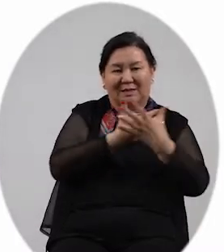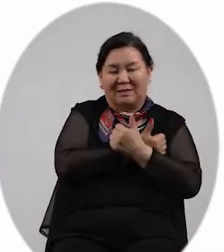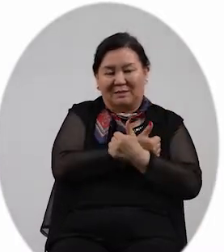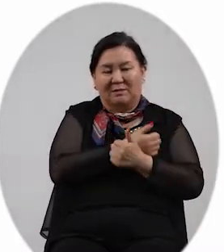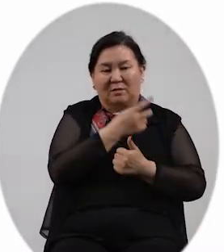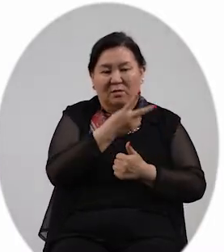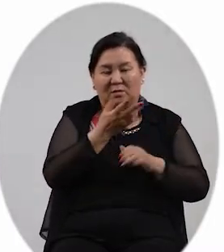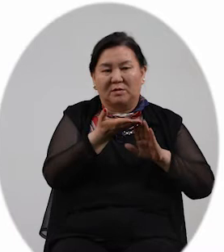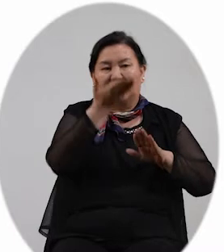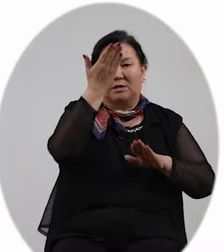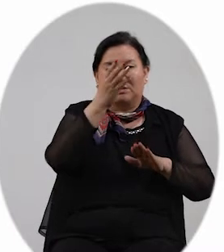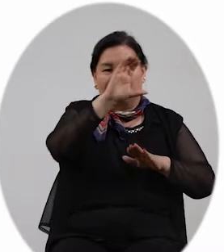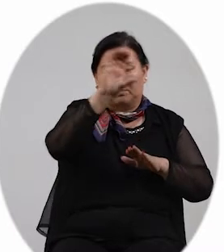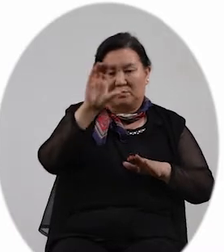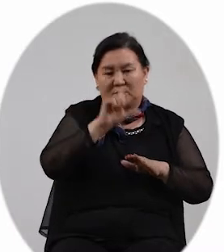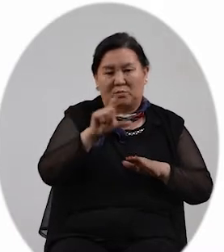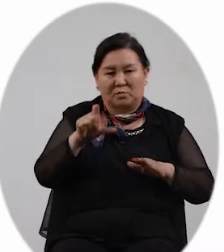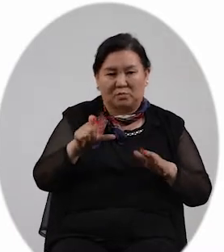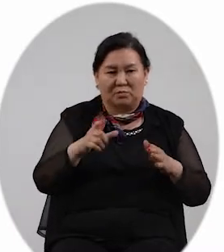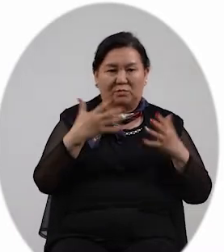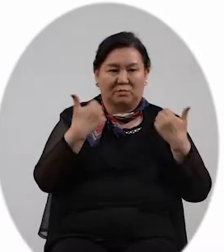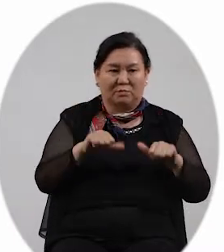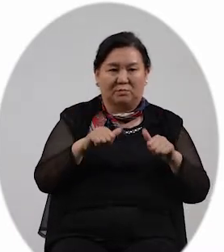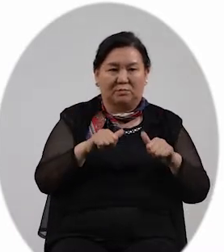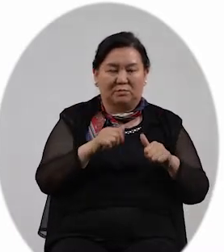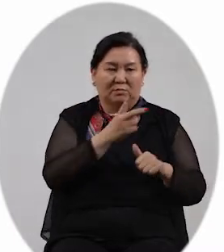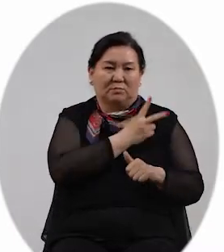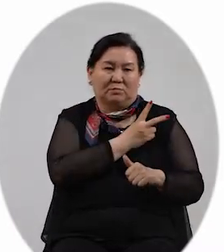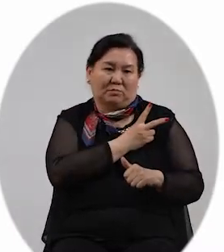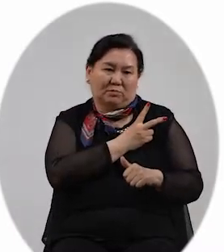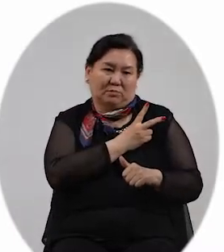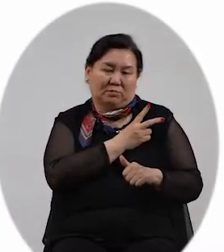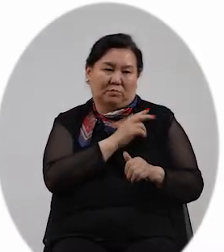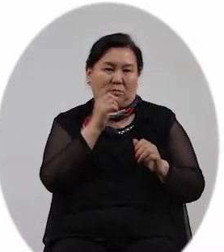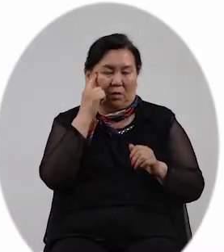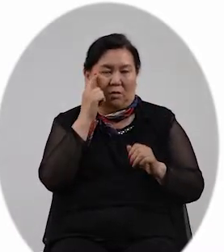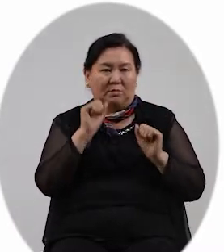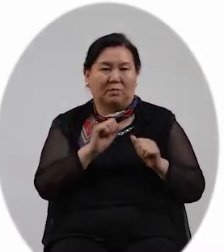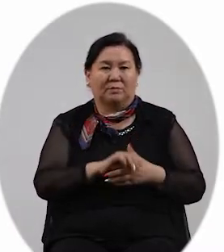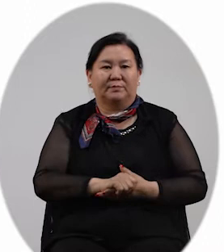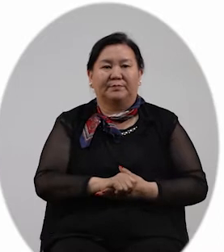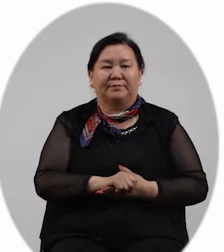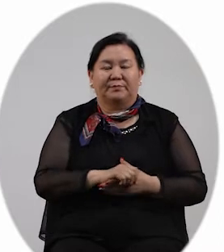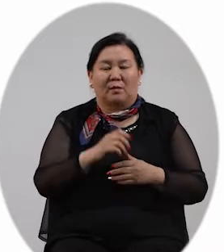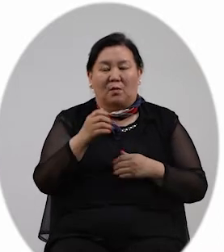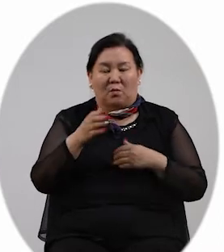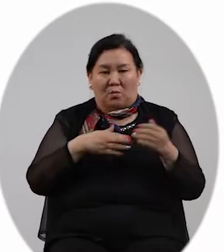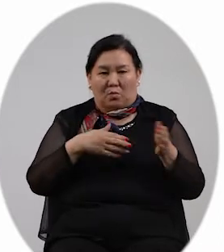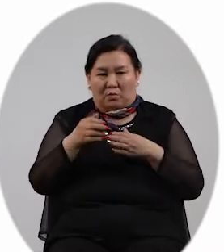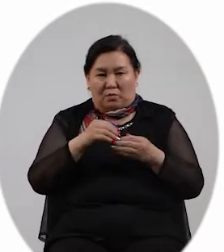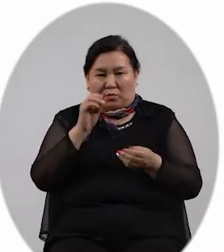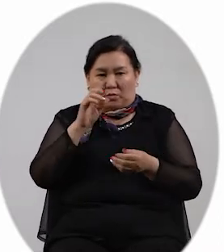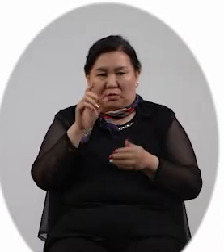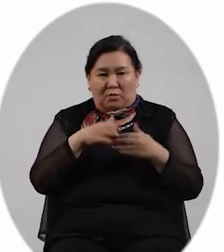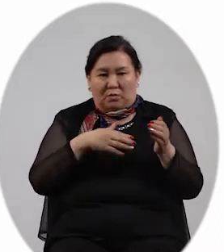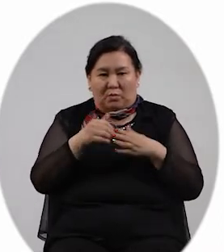хоёр болон түүнээс дээш одоо талын үйлдэгдэж байгаа гэрээг бол ойлгож болно гэж үзэх нь байна. За худалдагч тал гэдэгт бид нар хэнийг